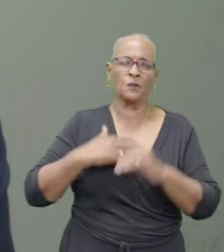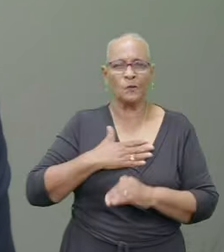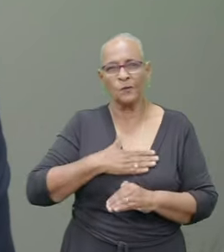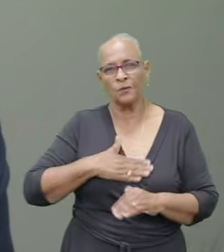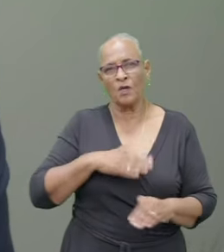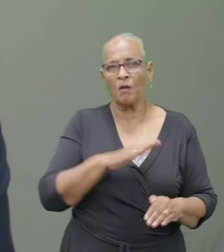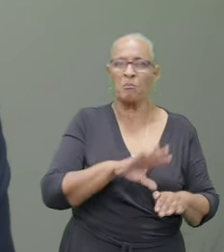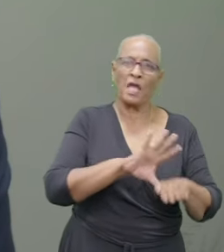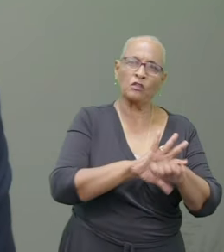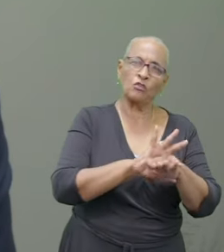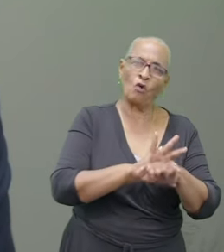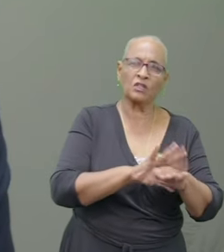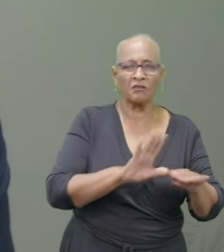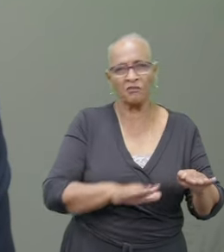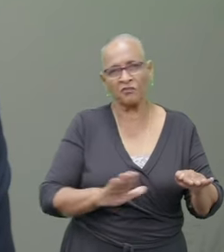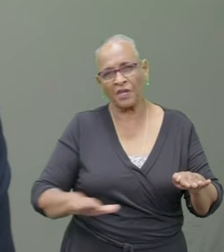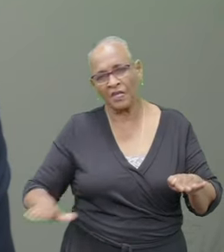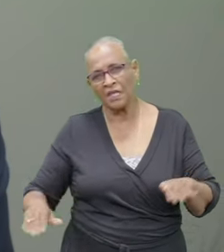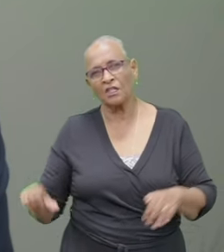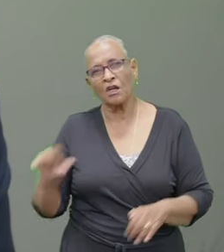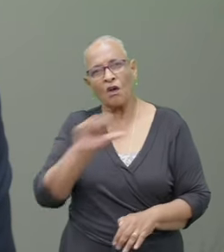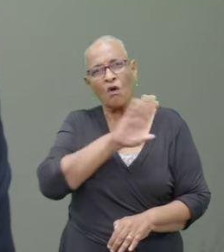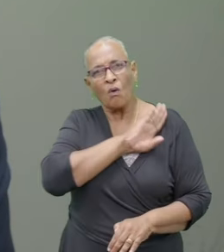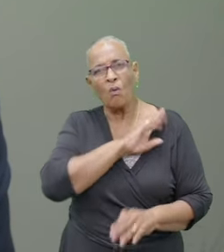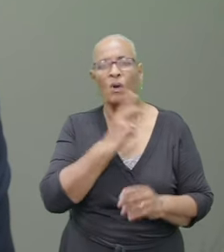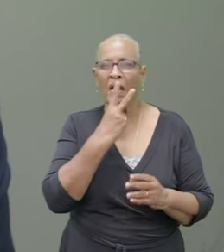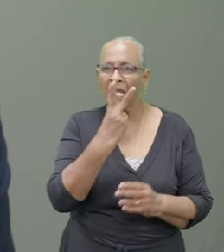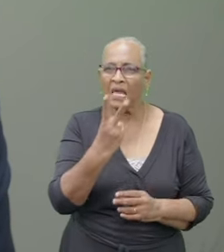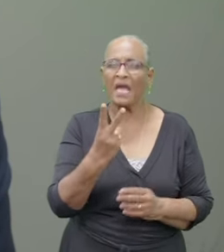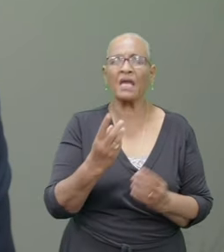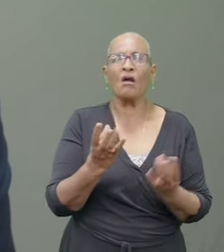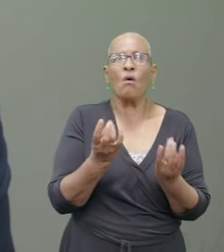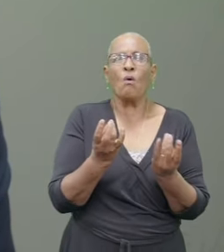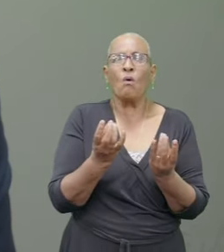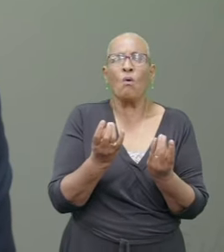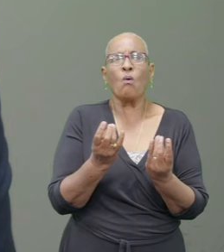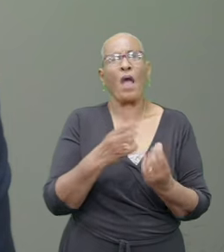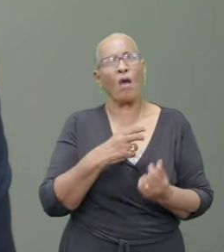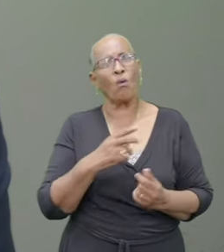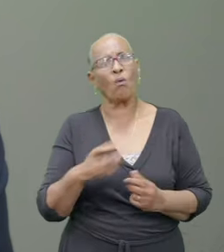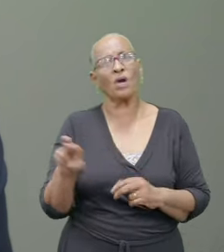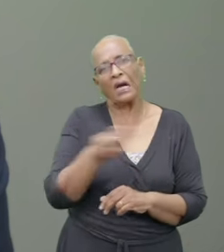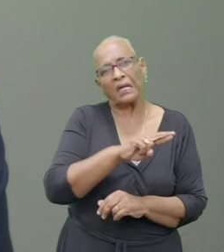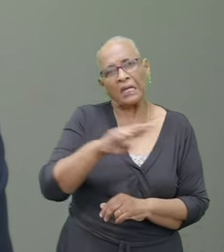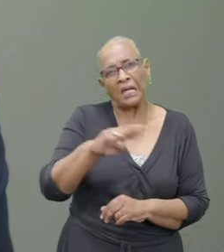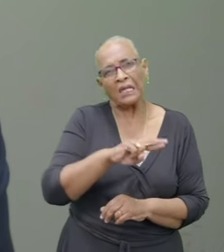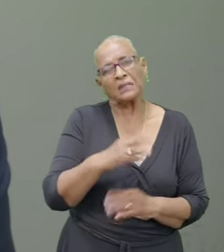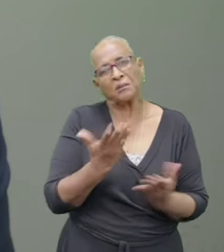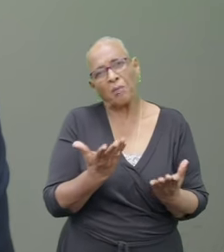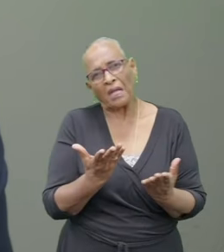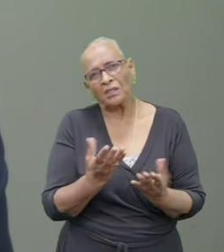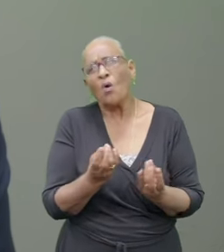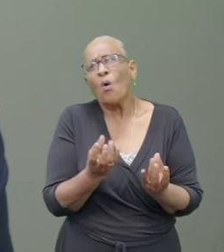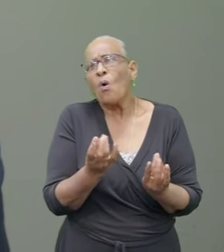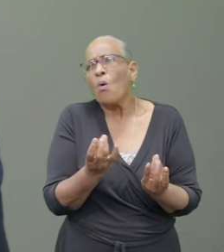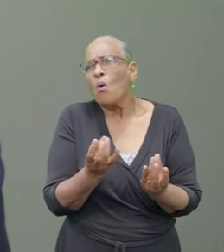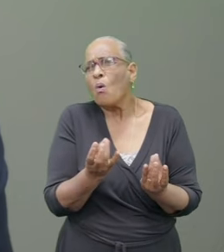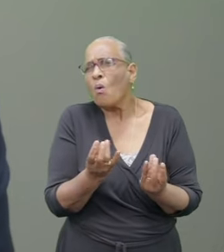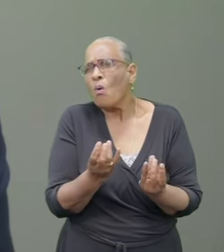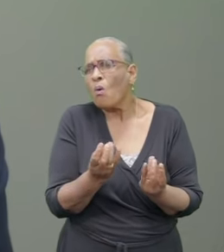et cetera bekeken moet worden en ook nog de relatie gelegd moet worden naar mogelijke oorzaken van overlijden.